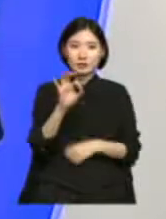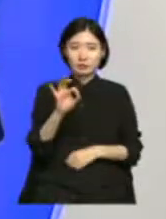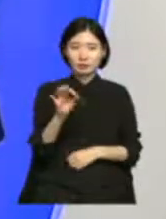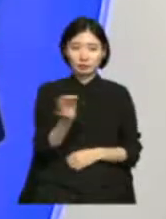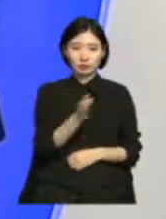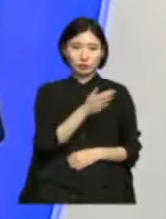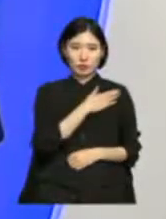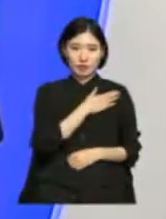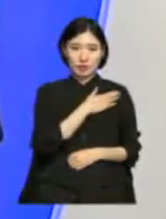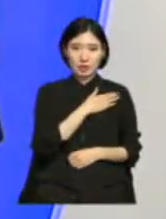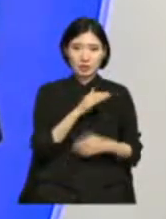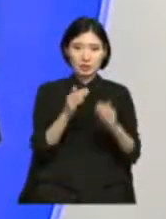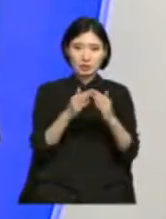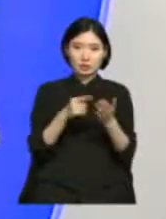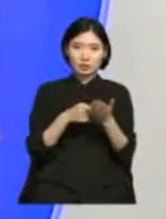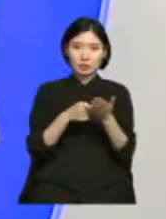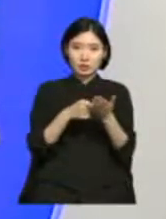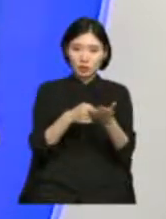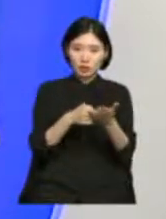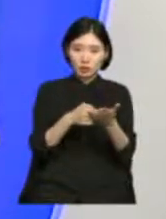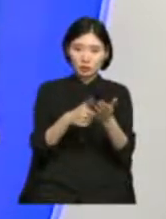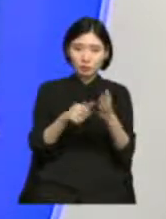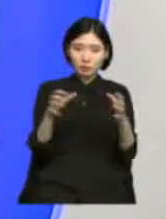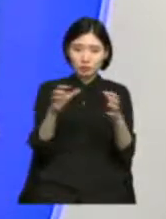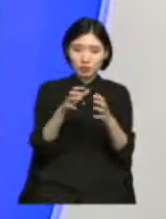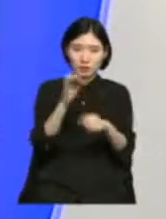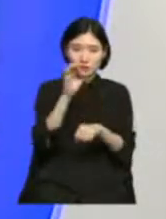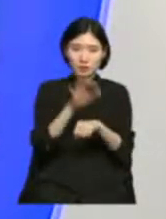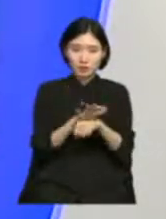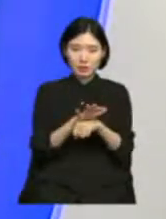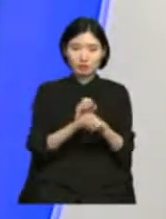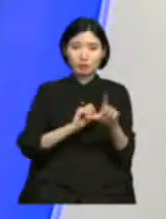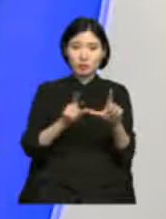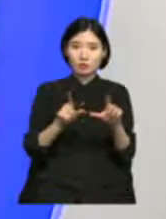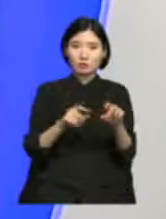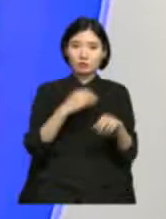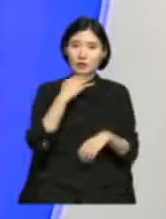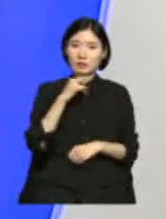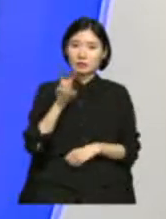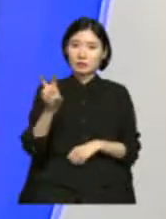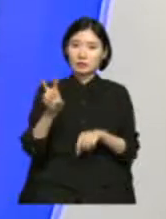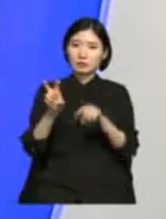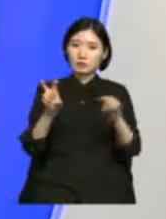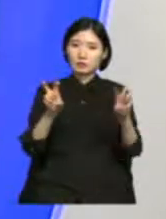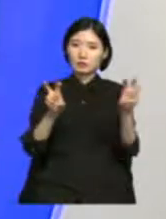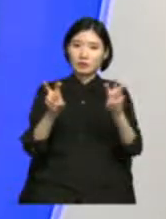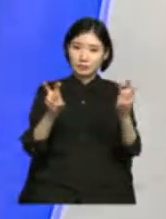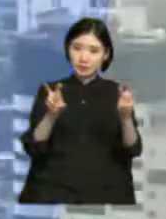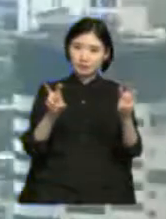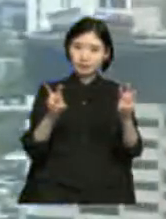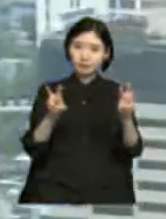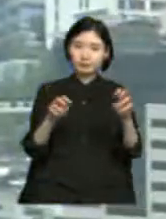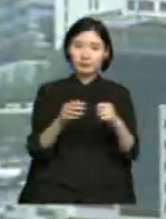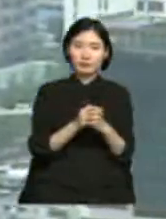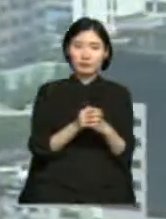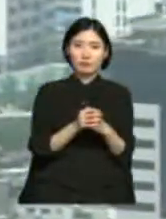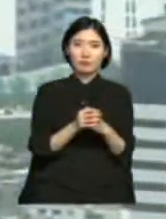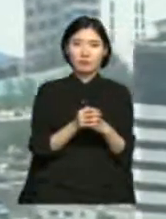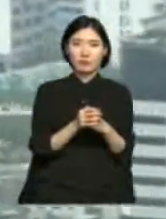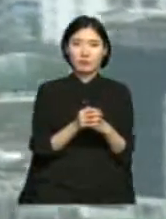무순위 청약 물량의 아파트를 구입한 사람들의 상당수가 20대에서 30대인 것으로 나타났습니다.